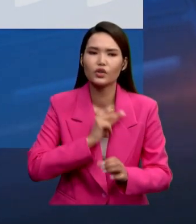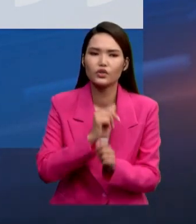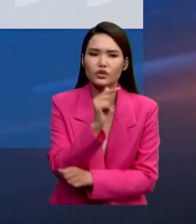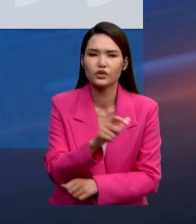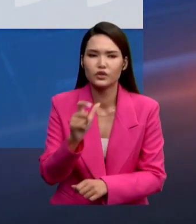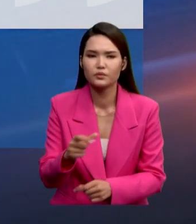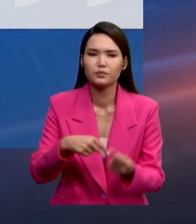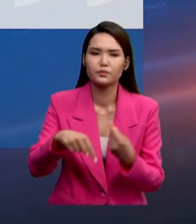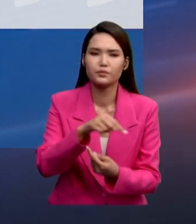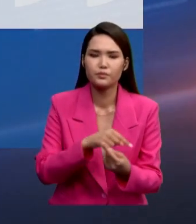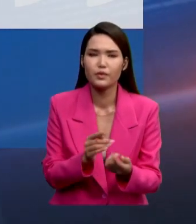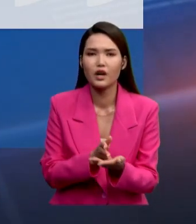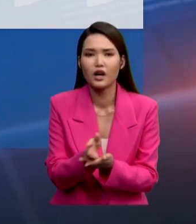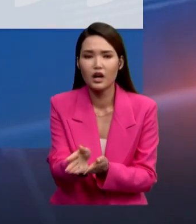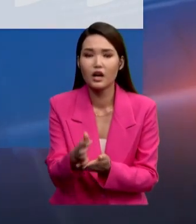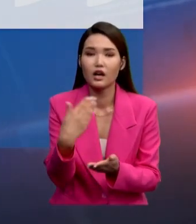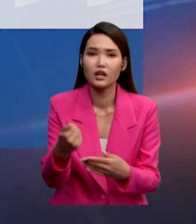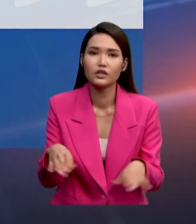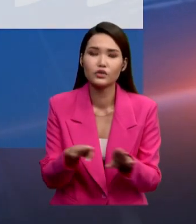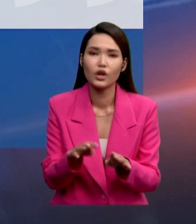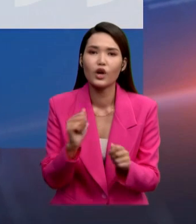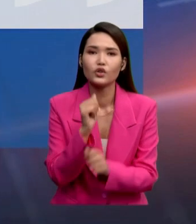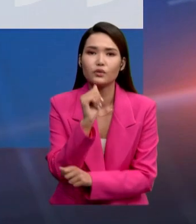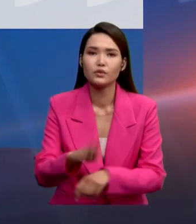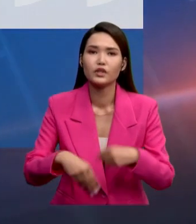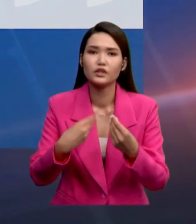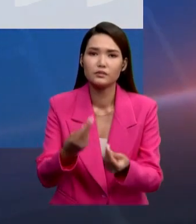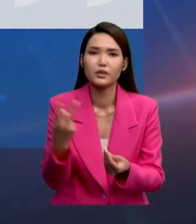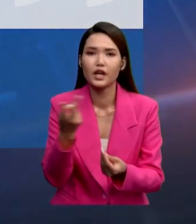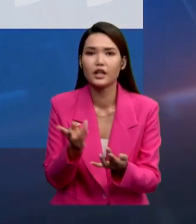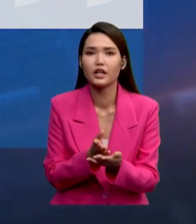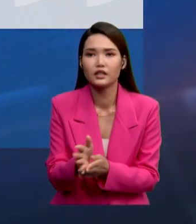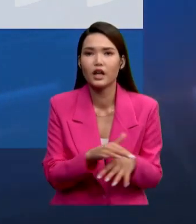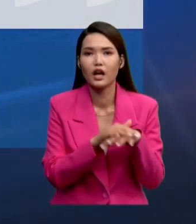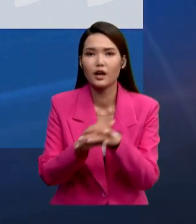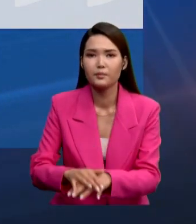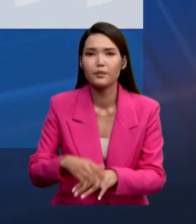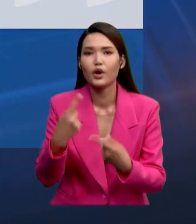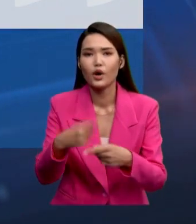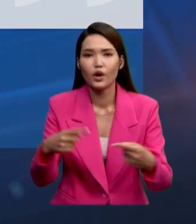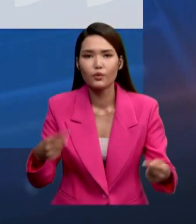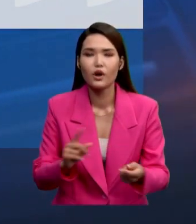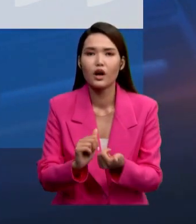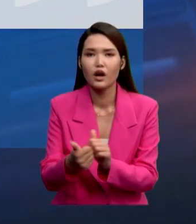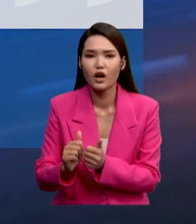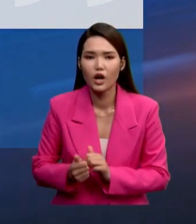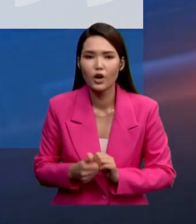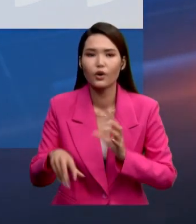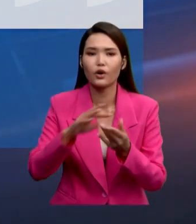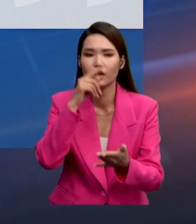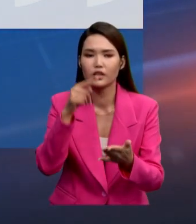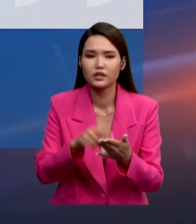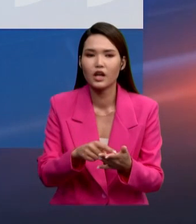дара кәсіпкерлердің жарналарынан сондай-ақ жұмыс берушілердің екінші деңгейдегі банктерге өзге де аударымдарынан қорға